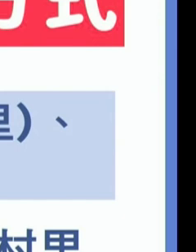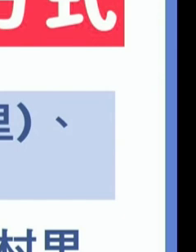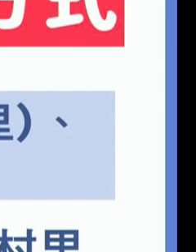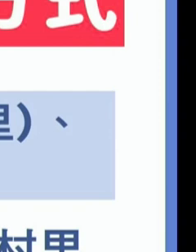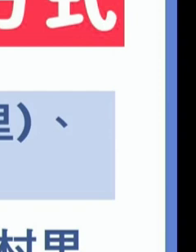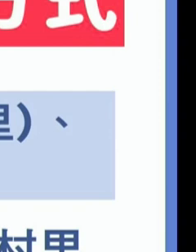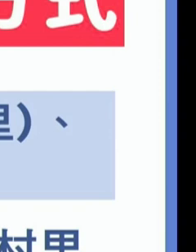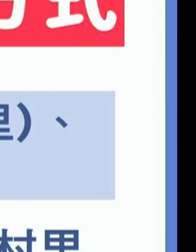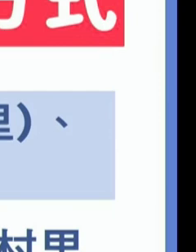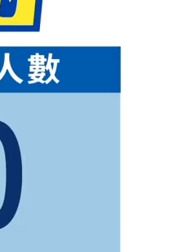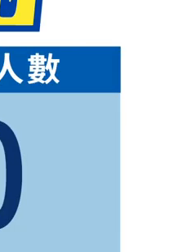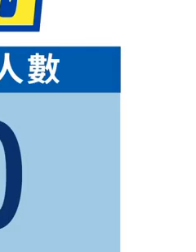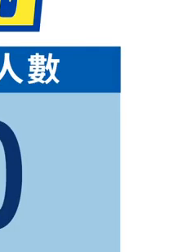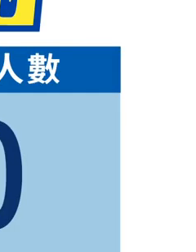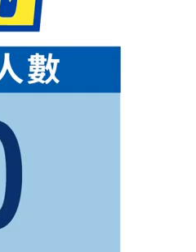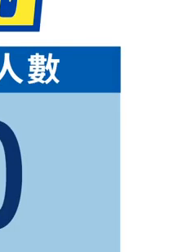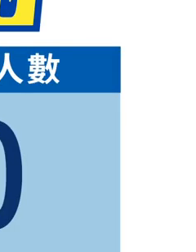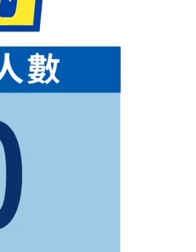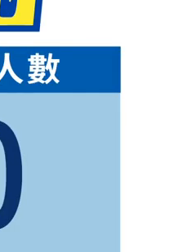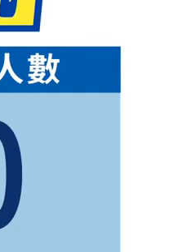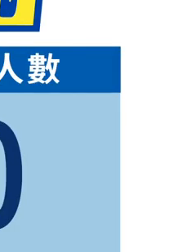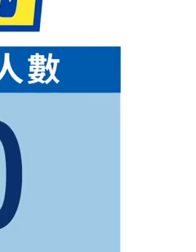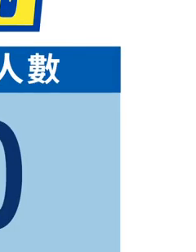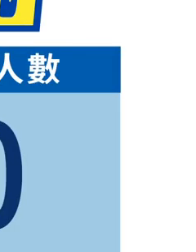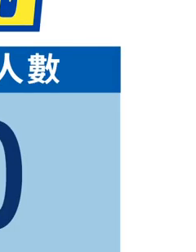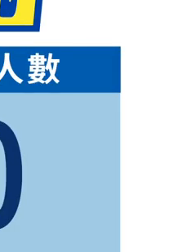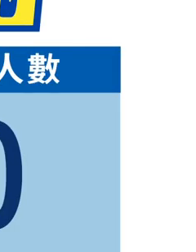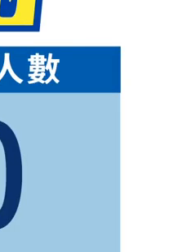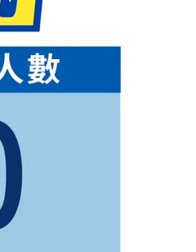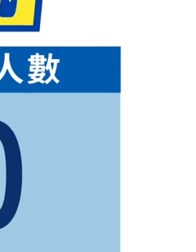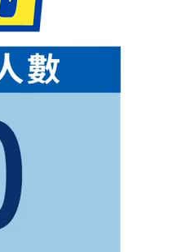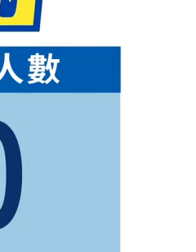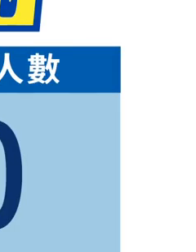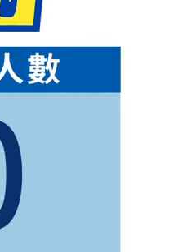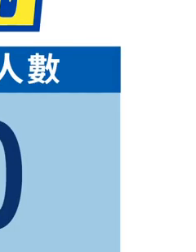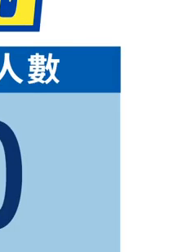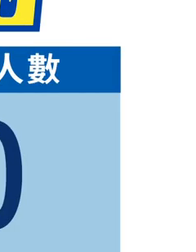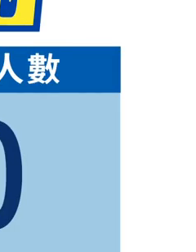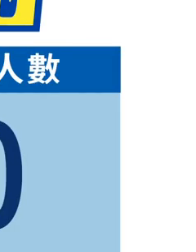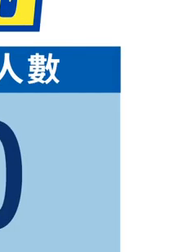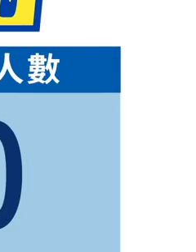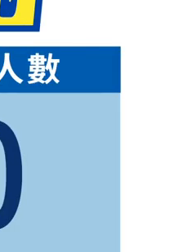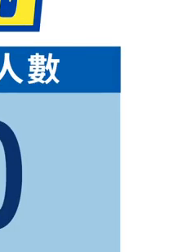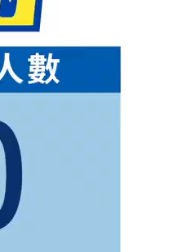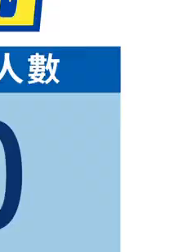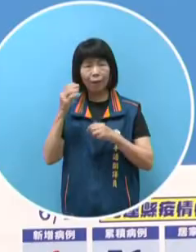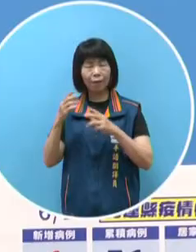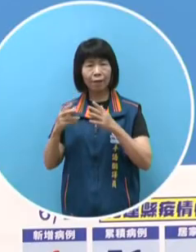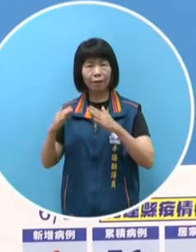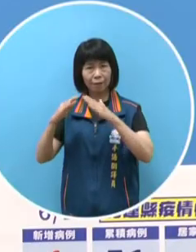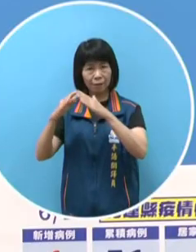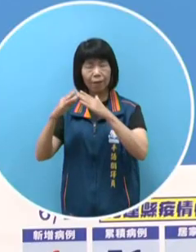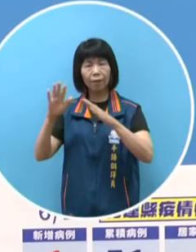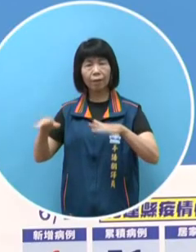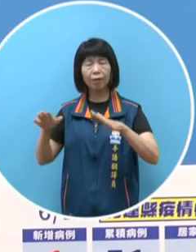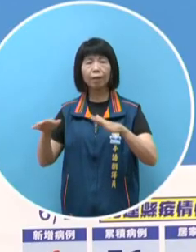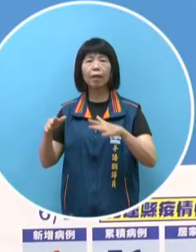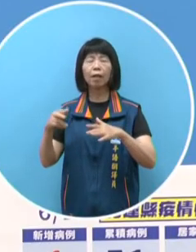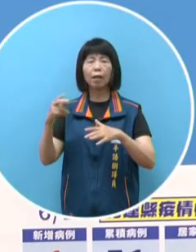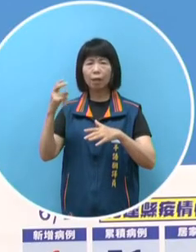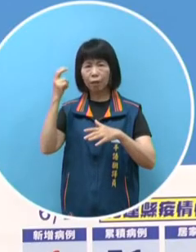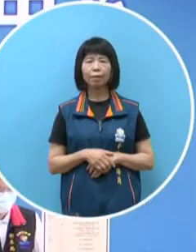疫的处理。 累计至目前为止，花莲地区已经有51例确诊个案，筛检人数更是超